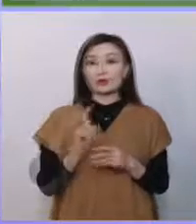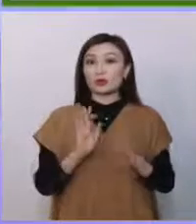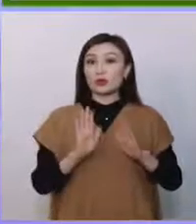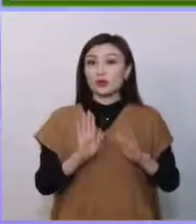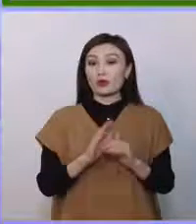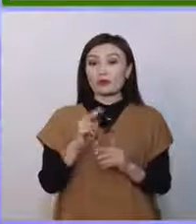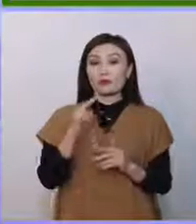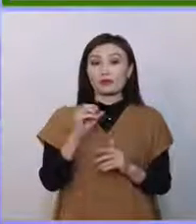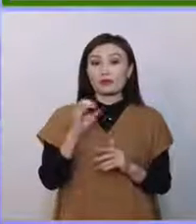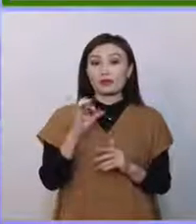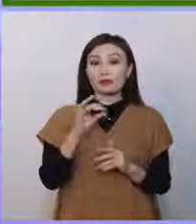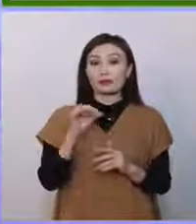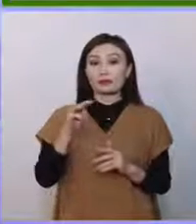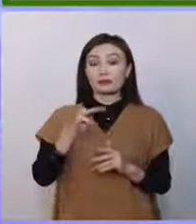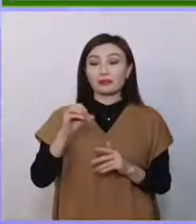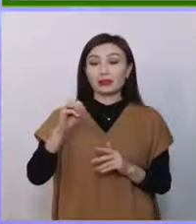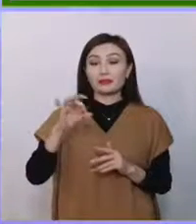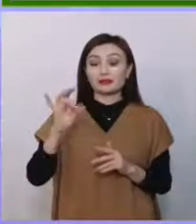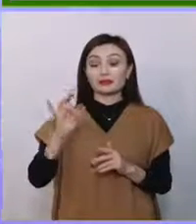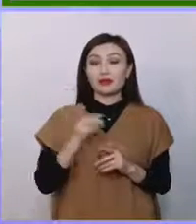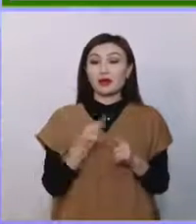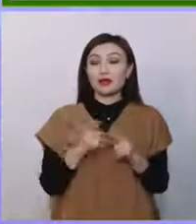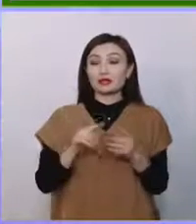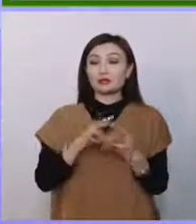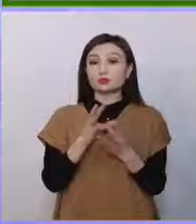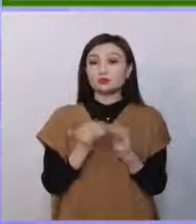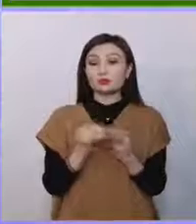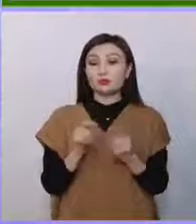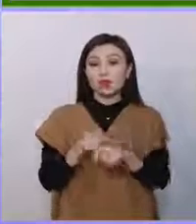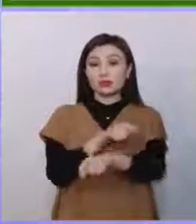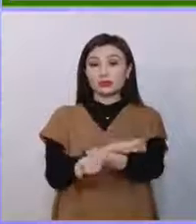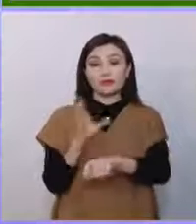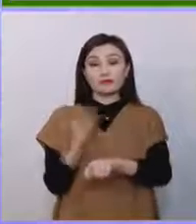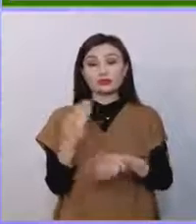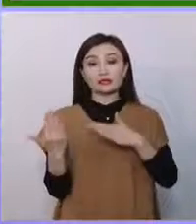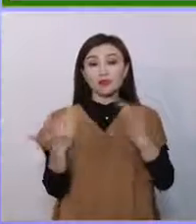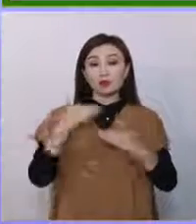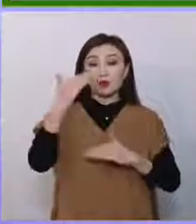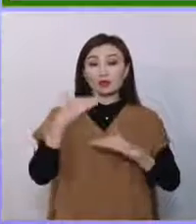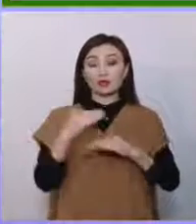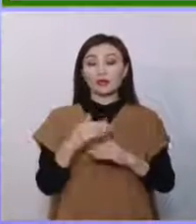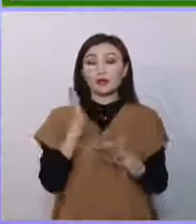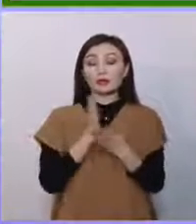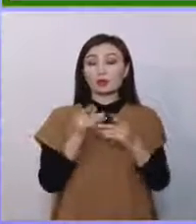что такое периметр это сумма длин всех сторон прямоугольника